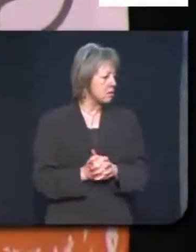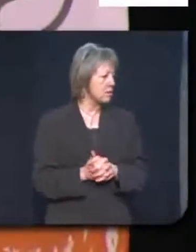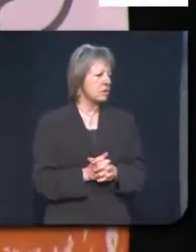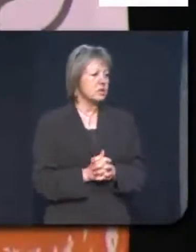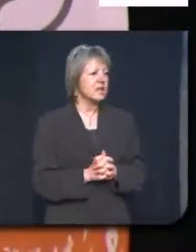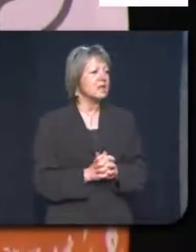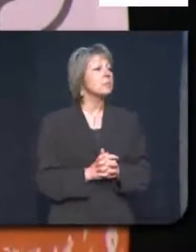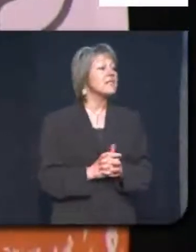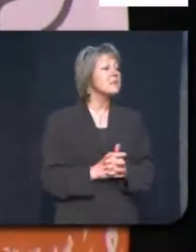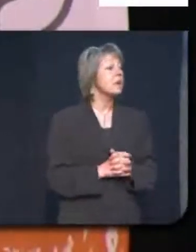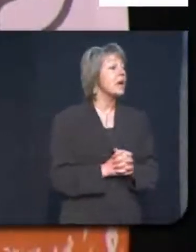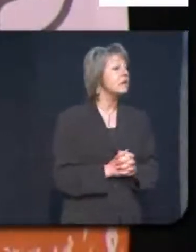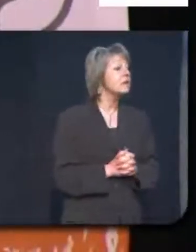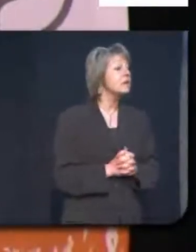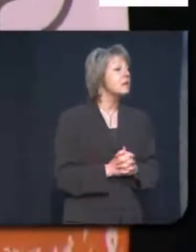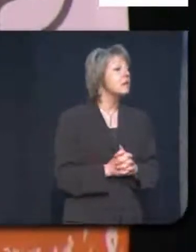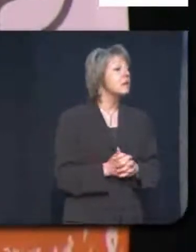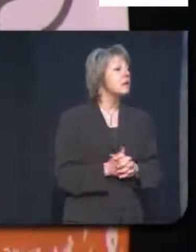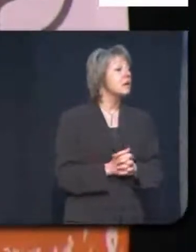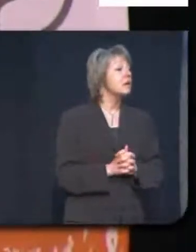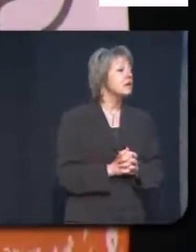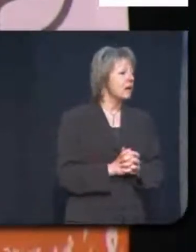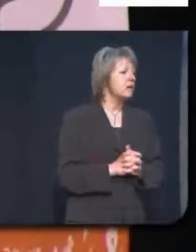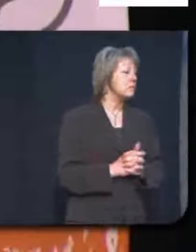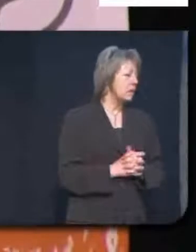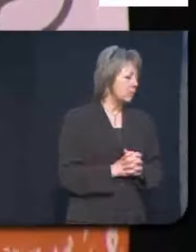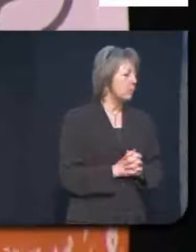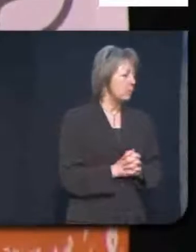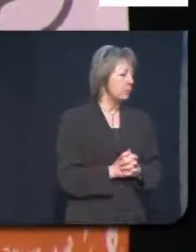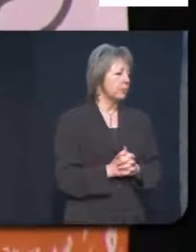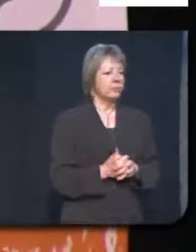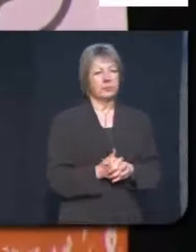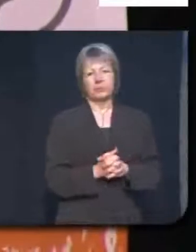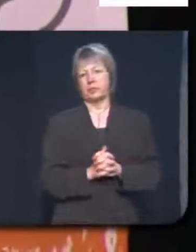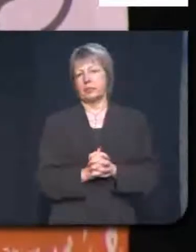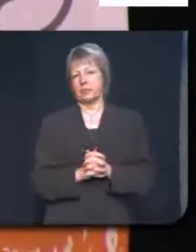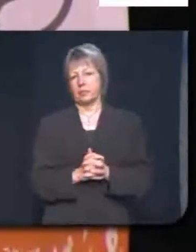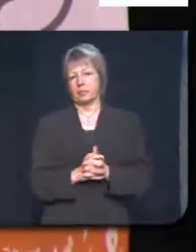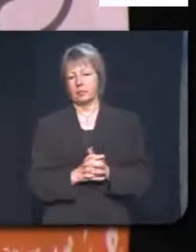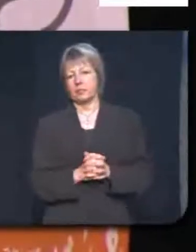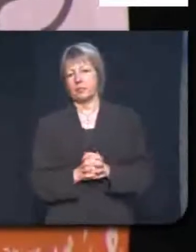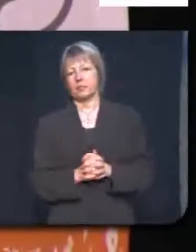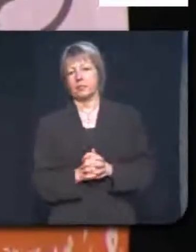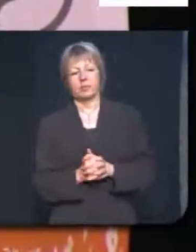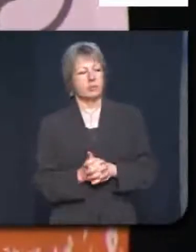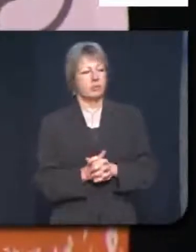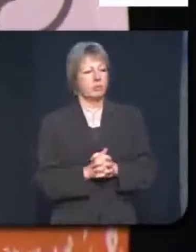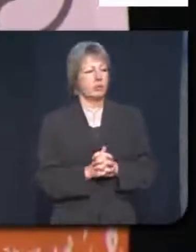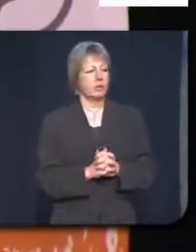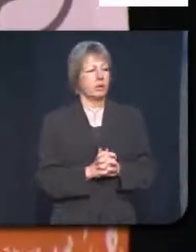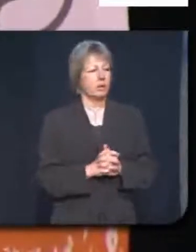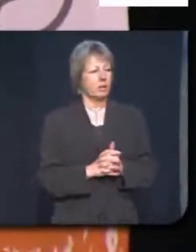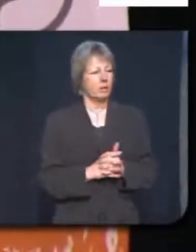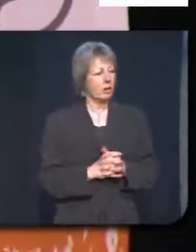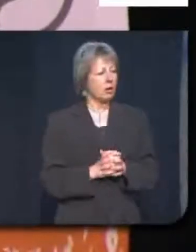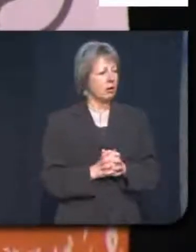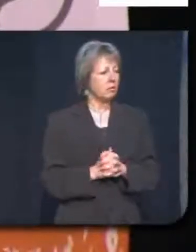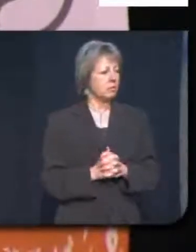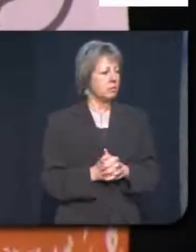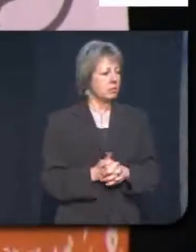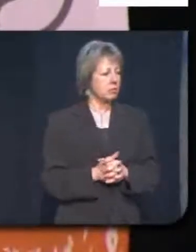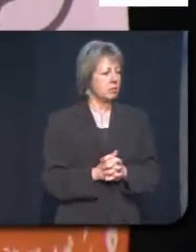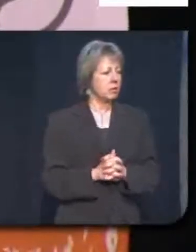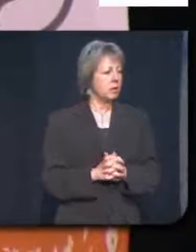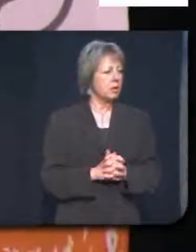denn schwört ihr nämlich frei rum und sucht euch irgendwann eine freie Urne das könnte das Ganze ein bisschen beschleunigen